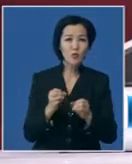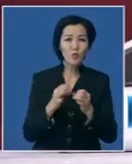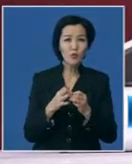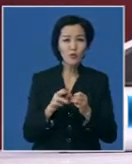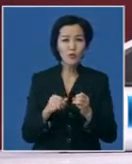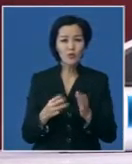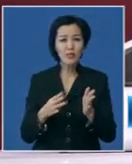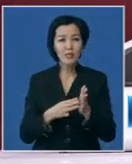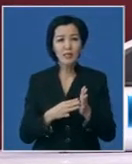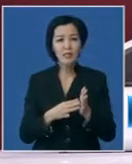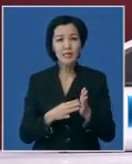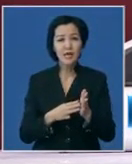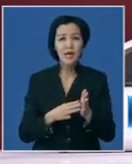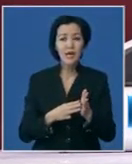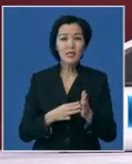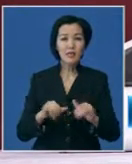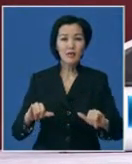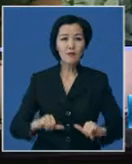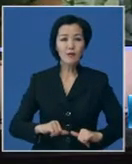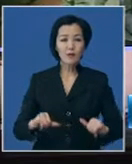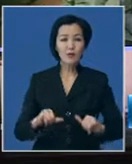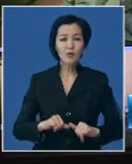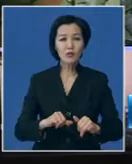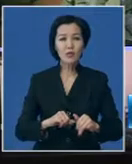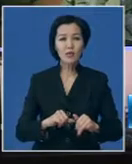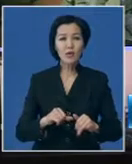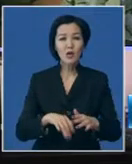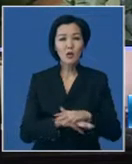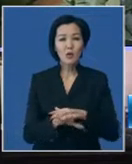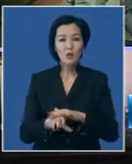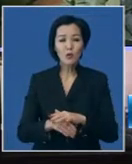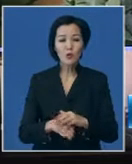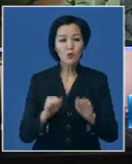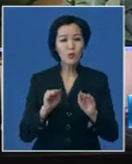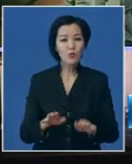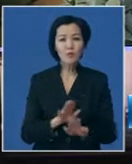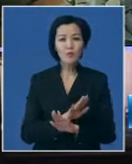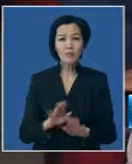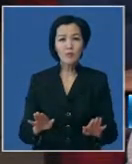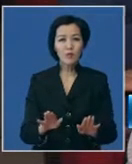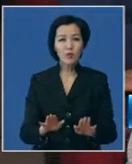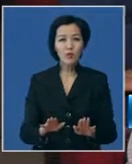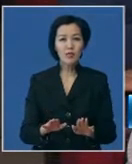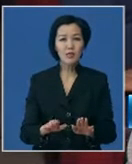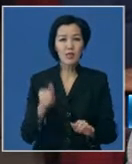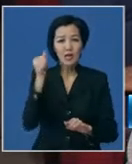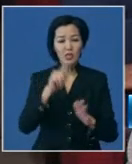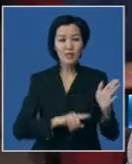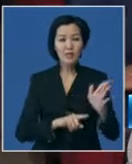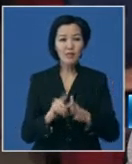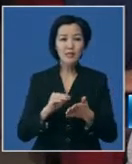5%-ға азайыпты. Өкінішке орай, пәтер тонау мен мал ұрлығы азаймай отыр, дейді Марат Күштібаев. Жыл басынан жалпы тіркелген